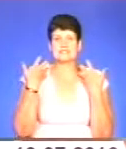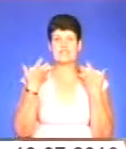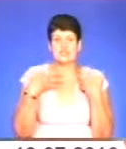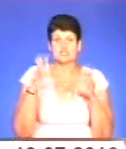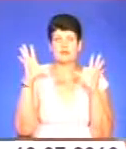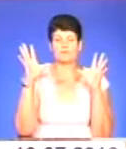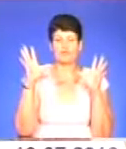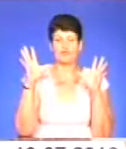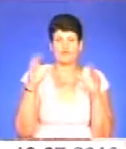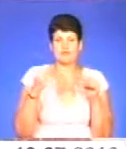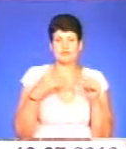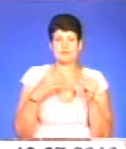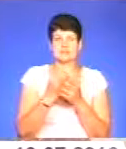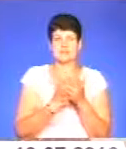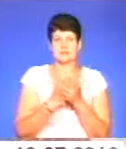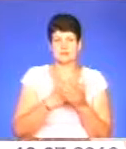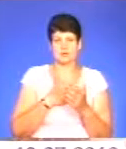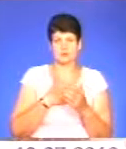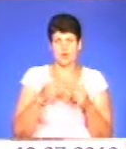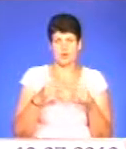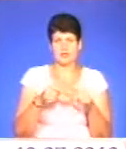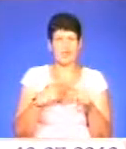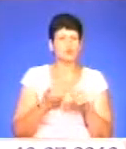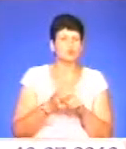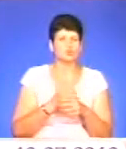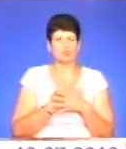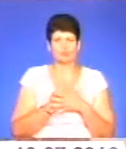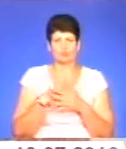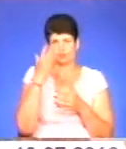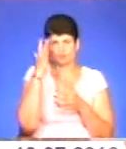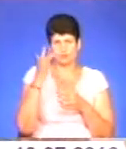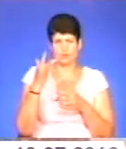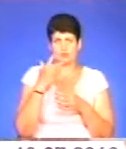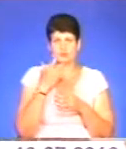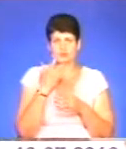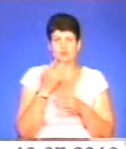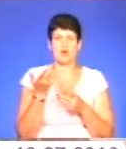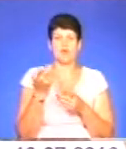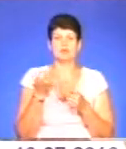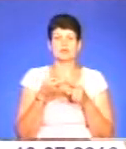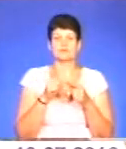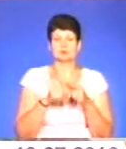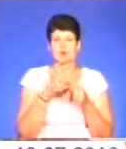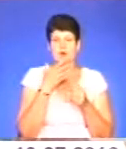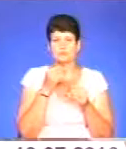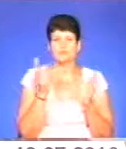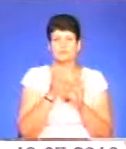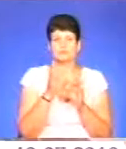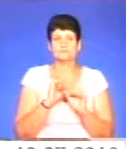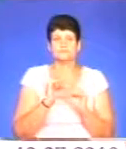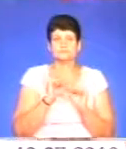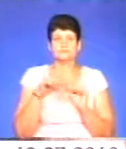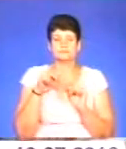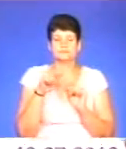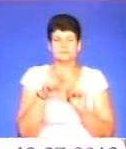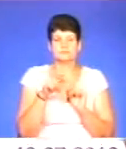нашого організму. Я дуже люблю літо, але приношу гарну таку погоду, стараюся не на сонці не бути, п'ю багато